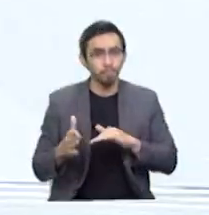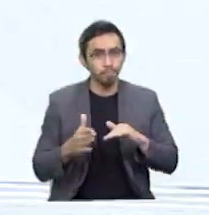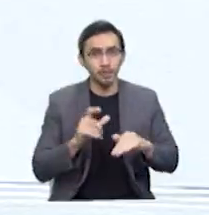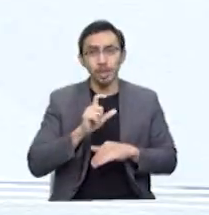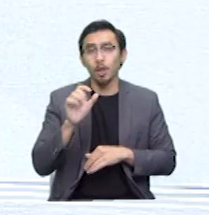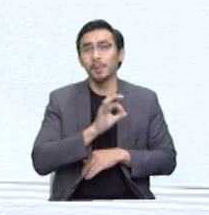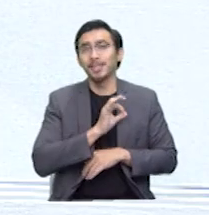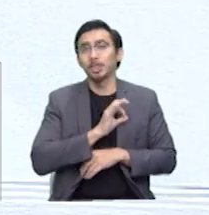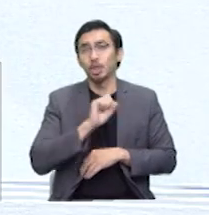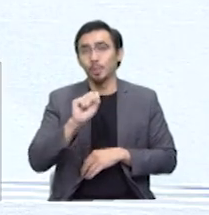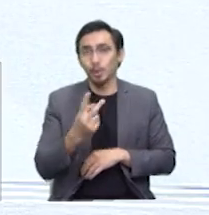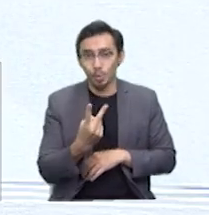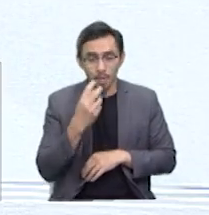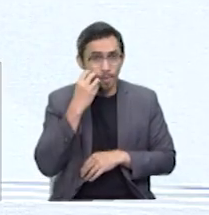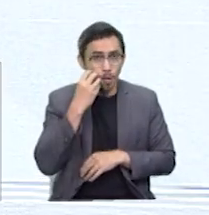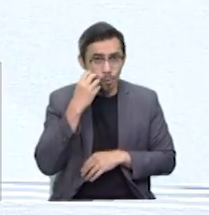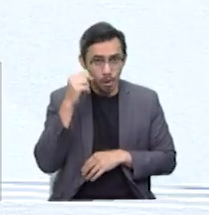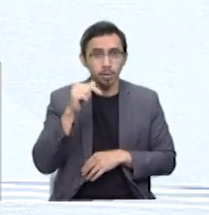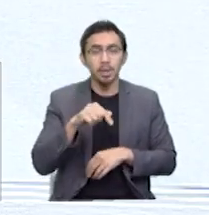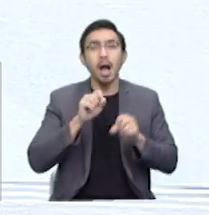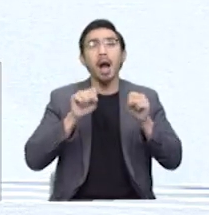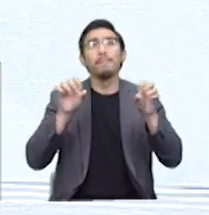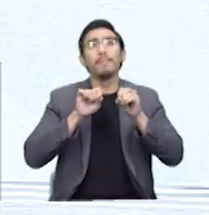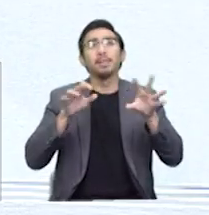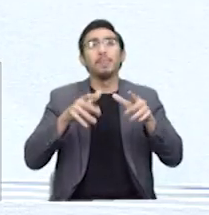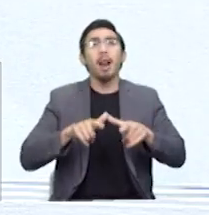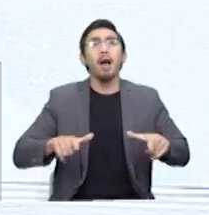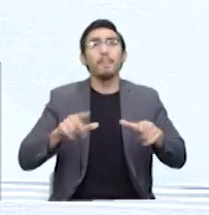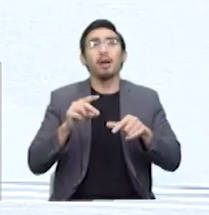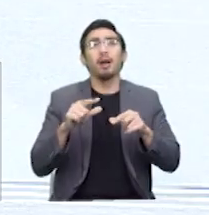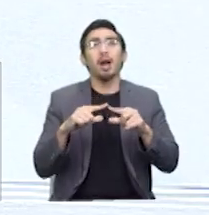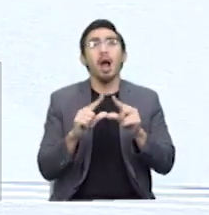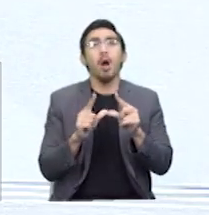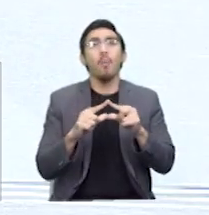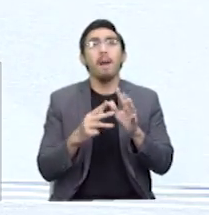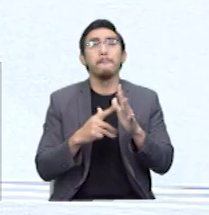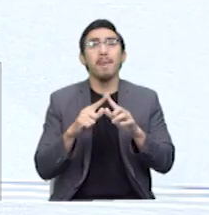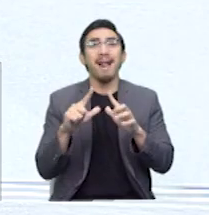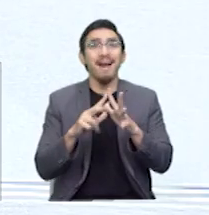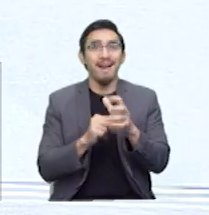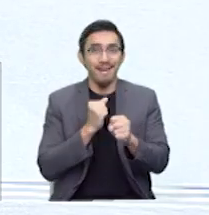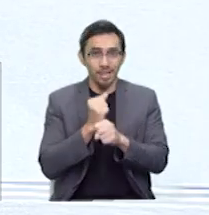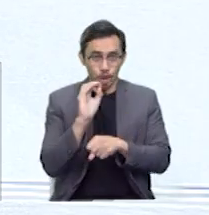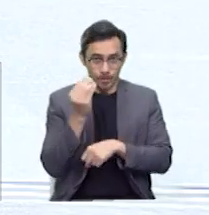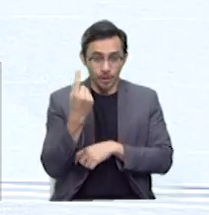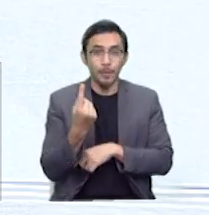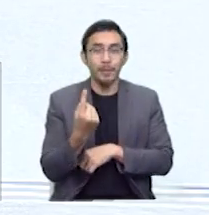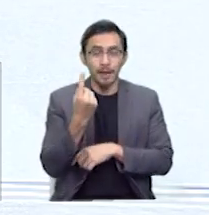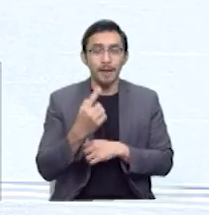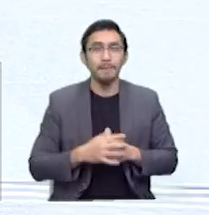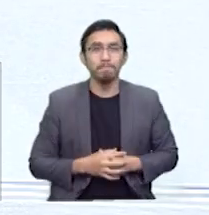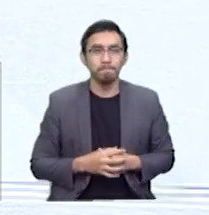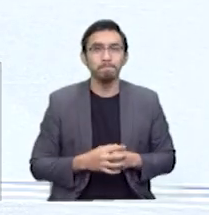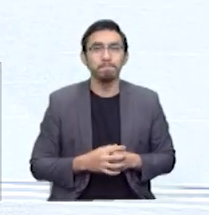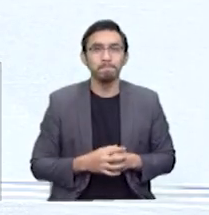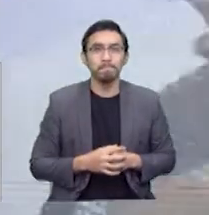Sementara itu, calon presiden nomor urut 2 Prabowo Subianto menggelar kampanye di lapangan Rawamalang, Cilincing, Jakarta Utara.